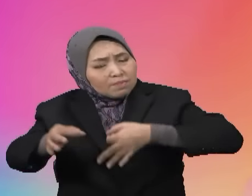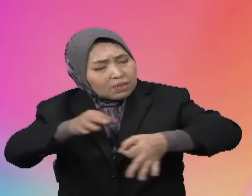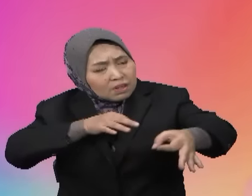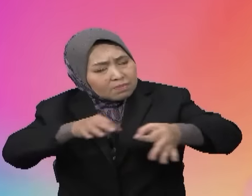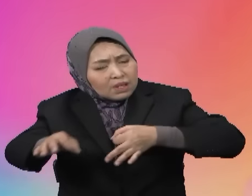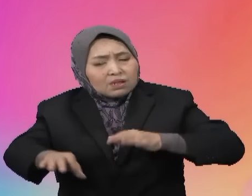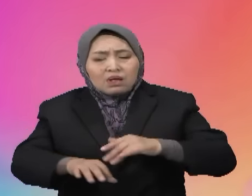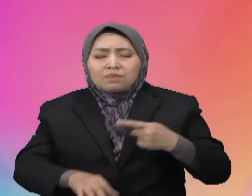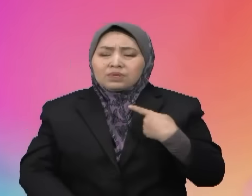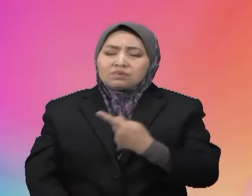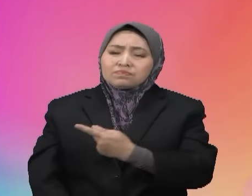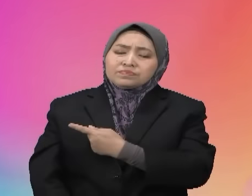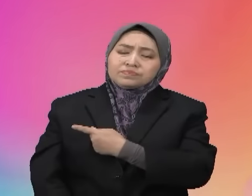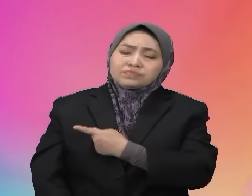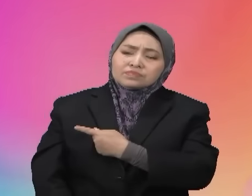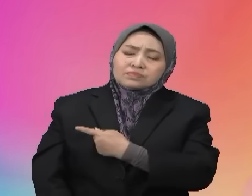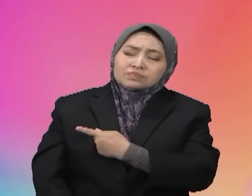akhbarikum